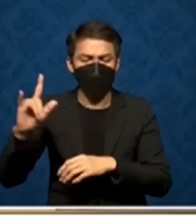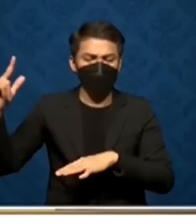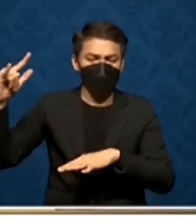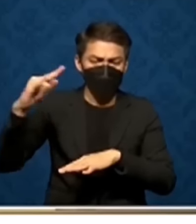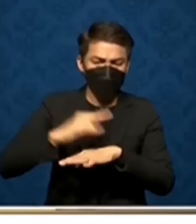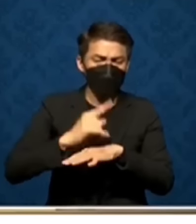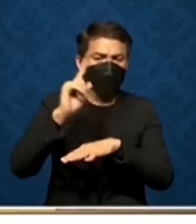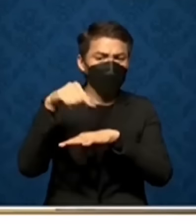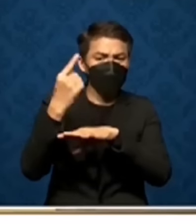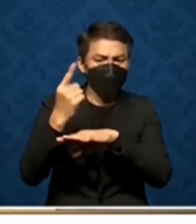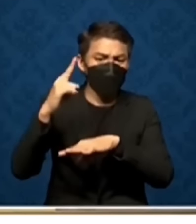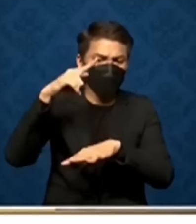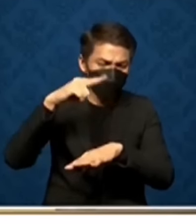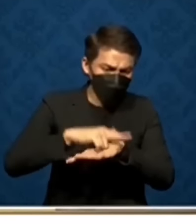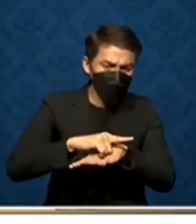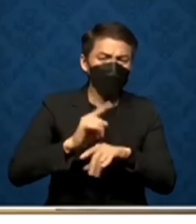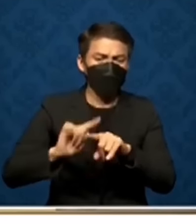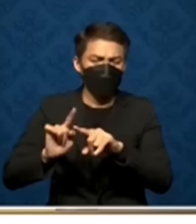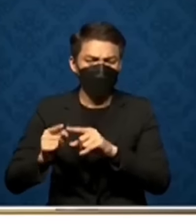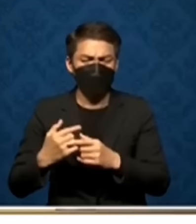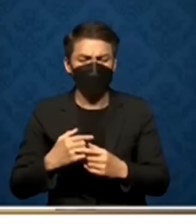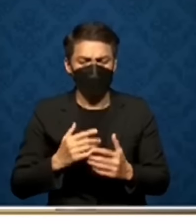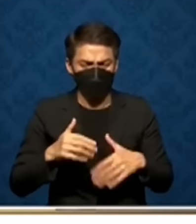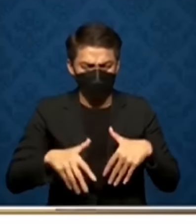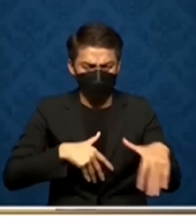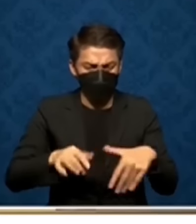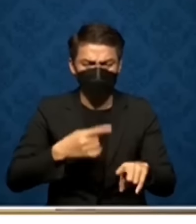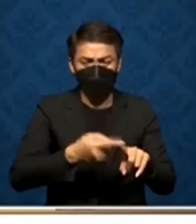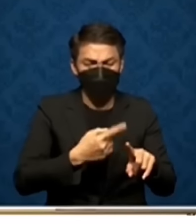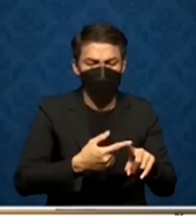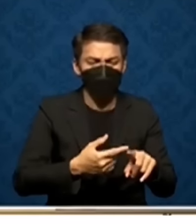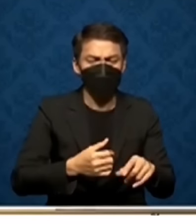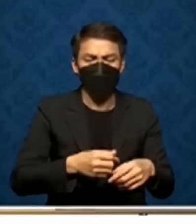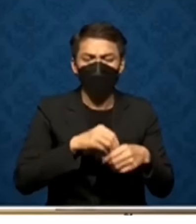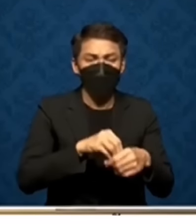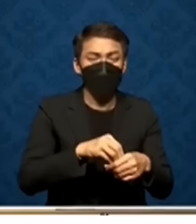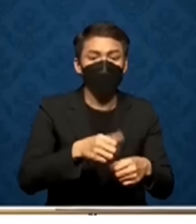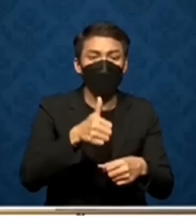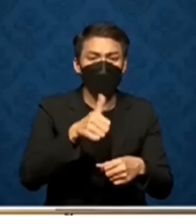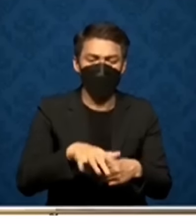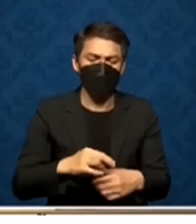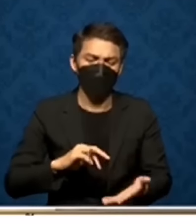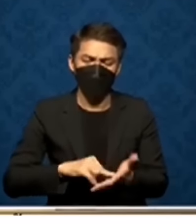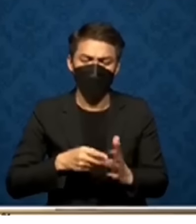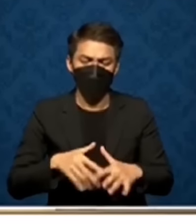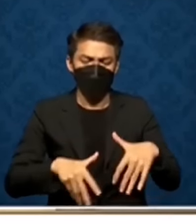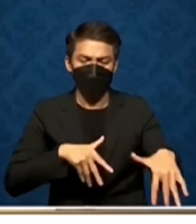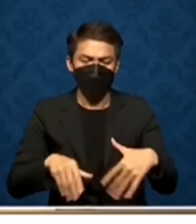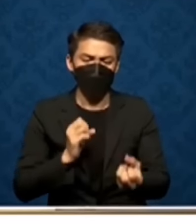แต่ประชาชนไม่ให้เข้าที่10ฝาไร่ที่เขาอยู่อันนี้เป็นความเจ็บปวดมากคือการตัดสินใ